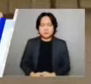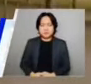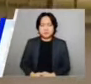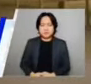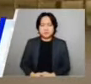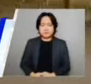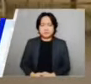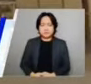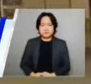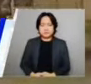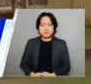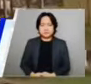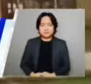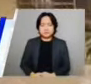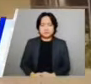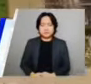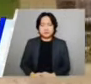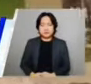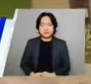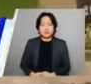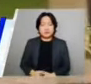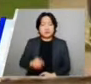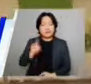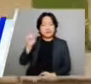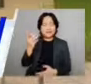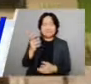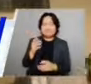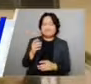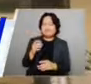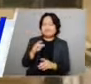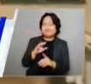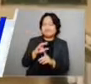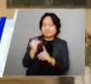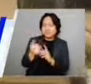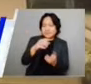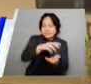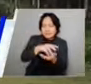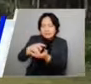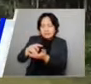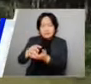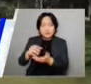Malakas din ang ihip sa bayan ng Bugey, kaya natuklap ang ilang bubong ng paaralang ito.